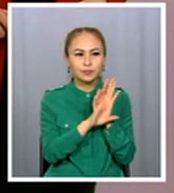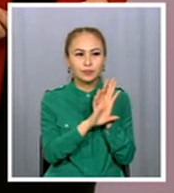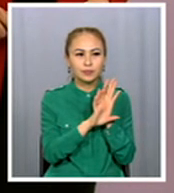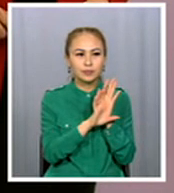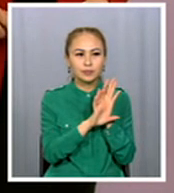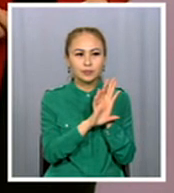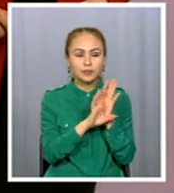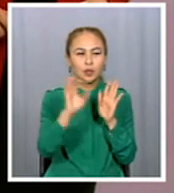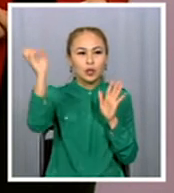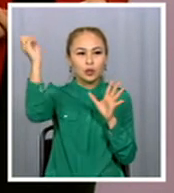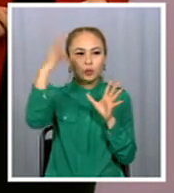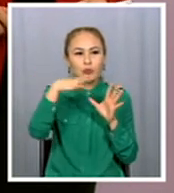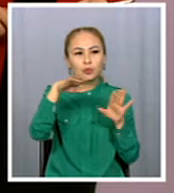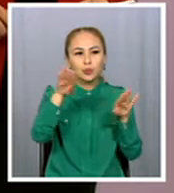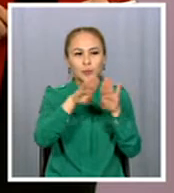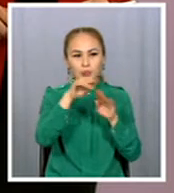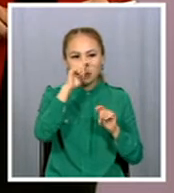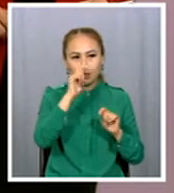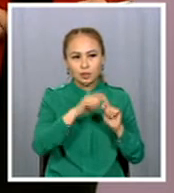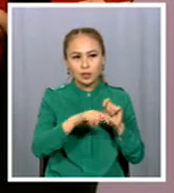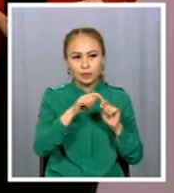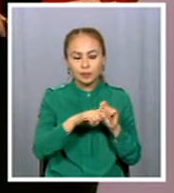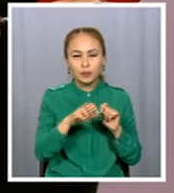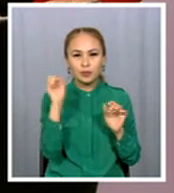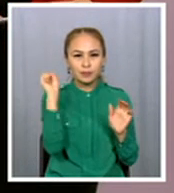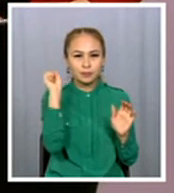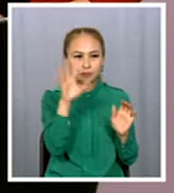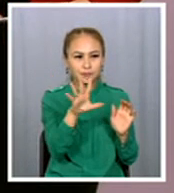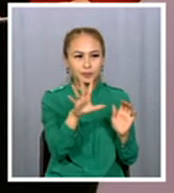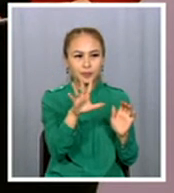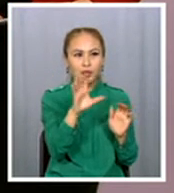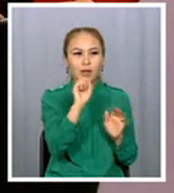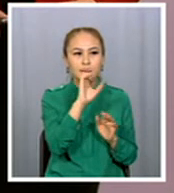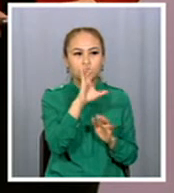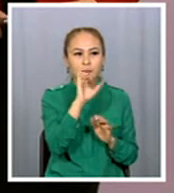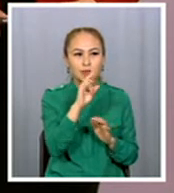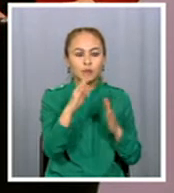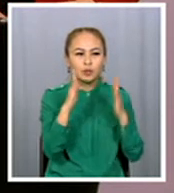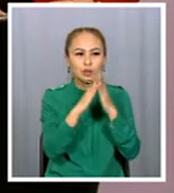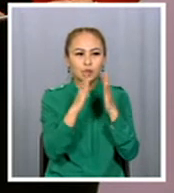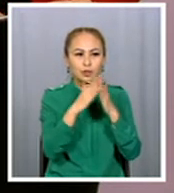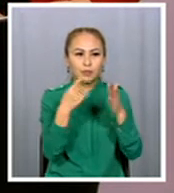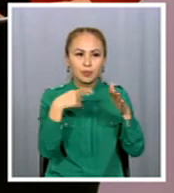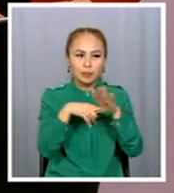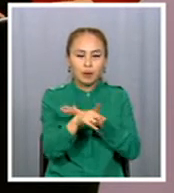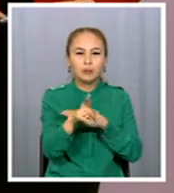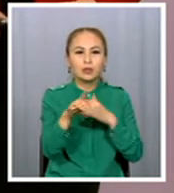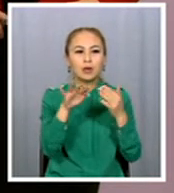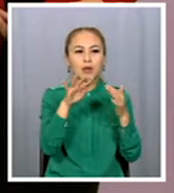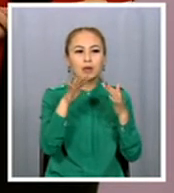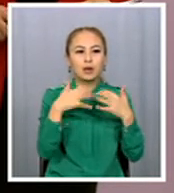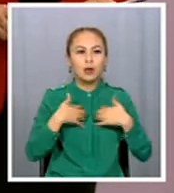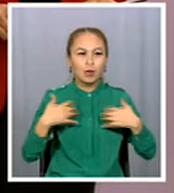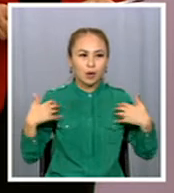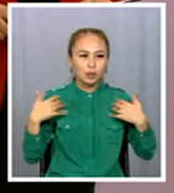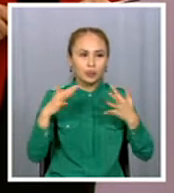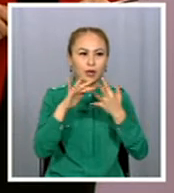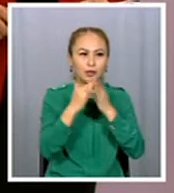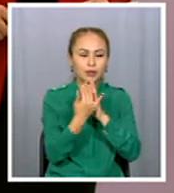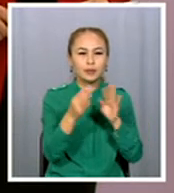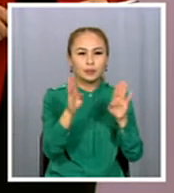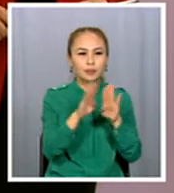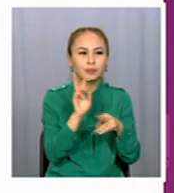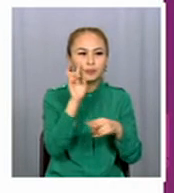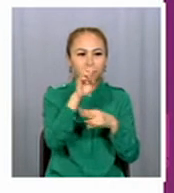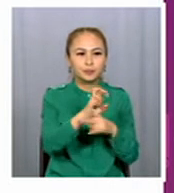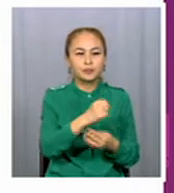Күн төбеңді тесердей шақырайып тұр. Асан үйінен шығып, малды ауылдағы атасыныкіне